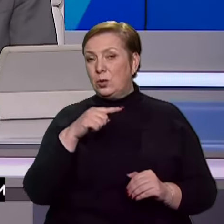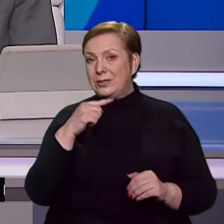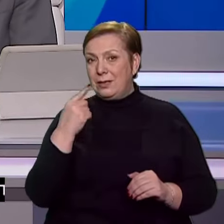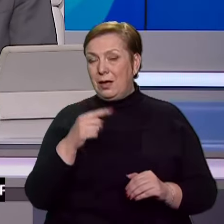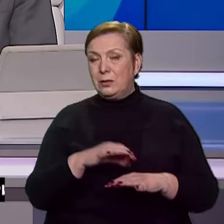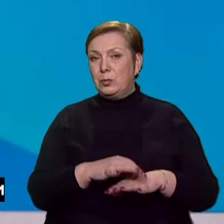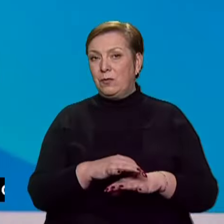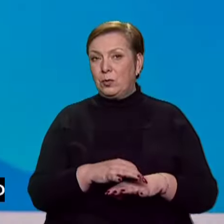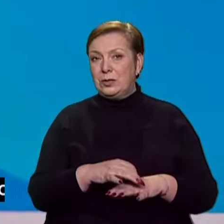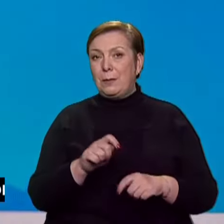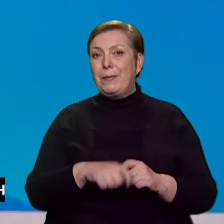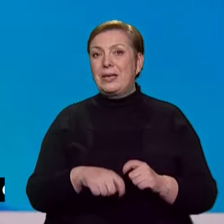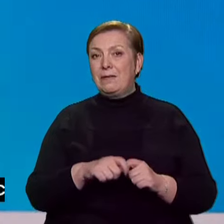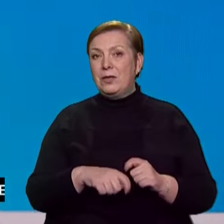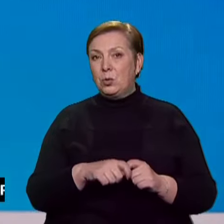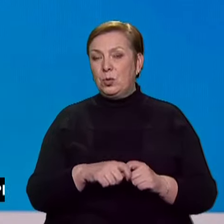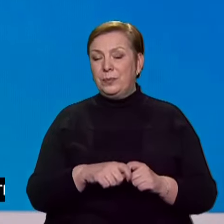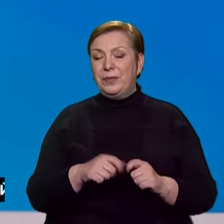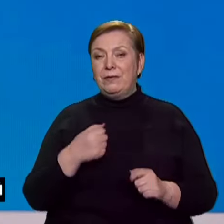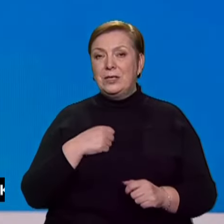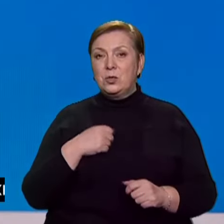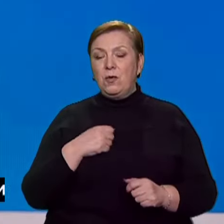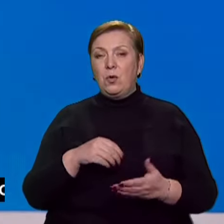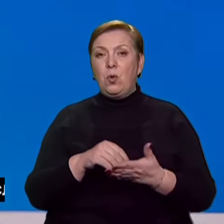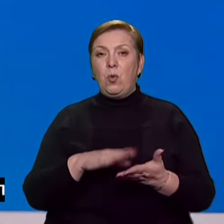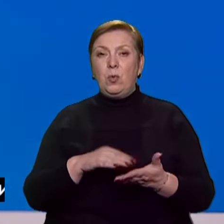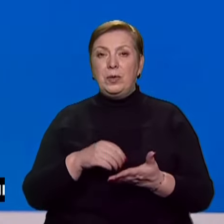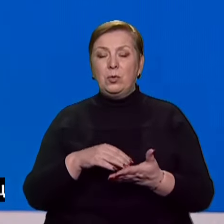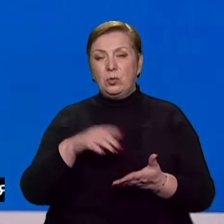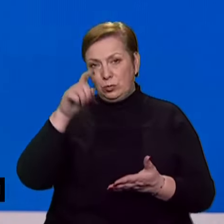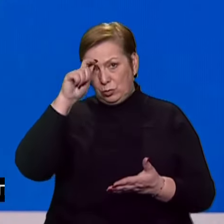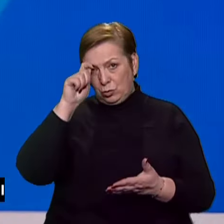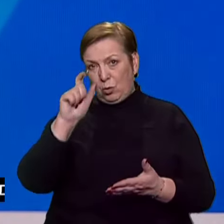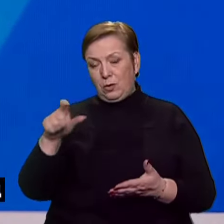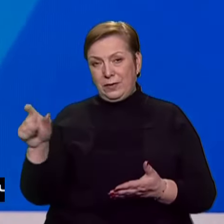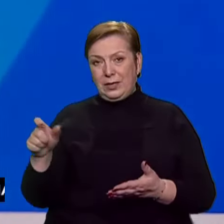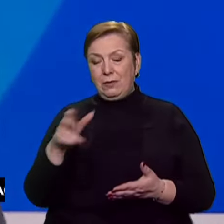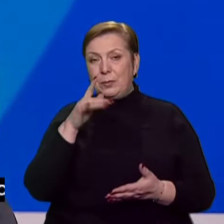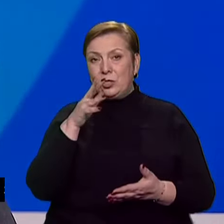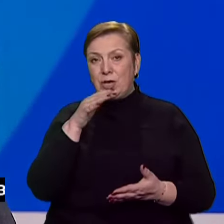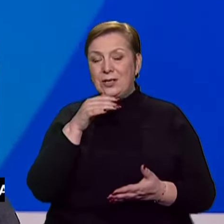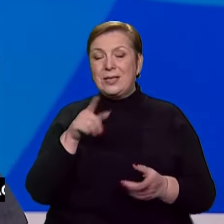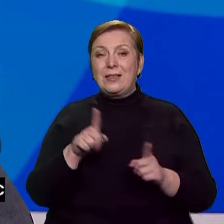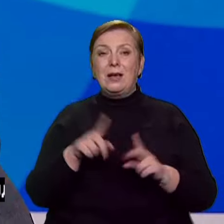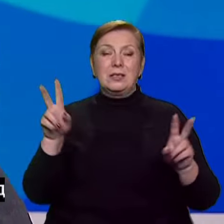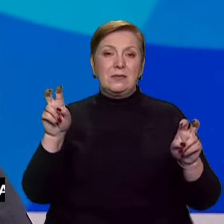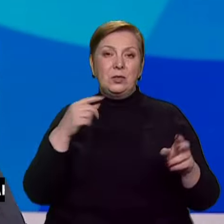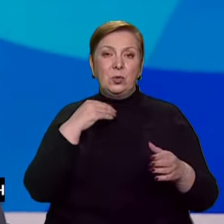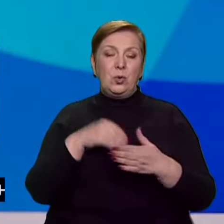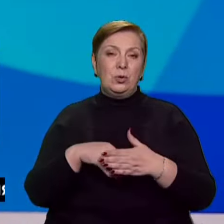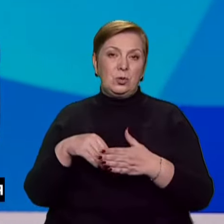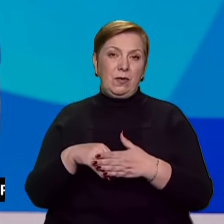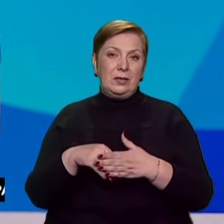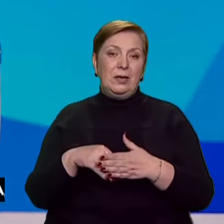росіяни проводять перевірку військового обліку чоловіків під час так званого голосування. Про це повідомляє Центр